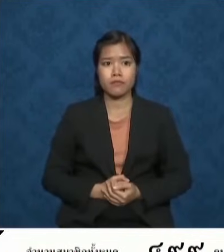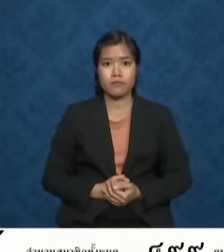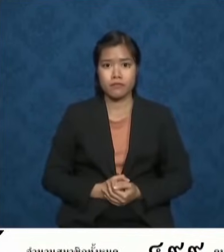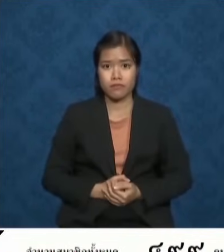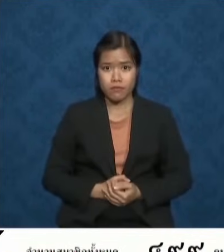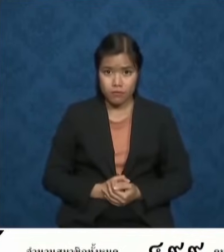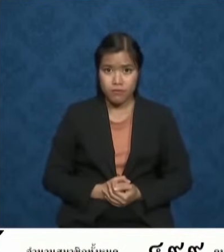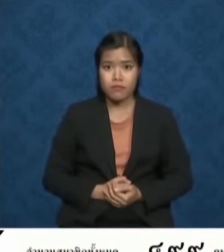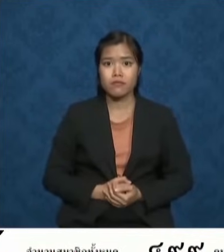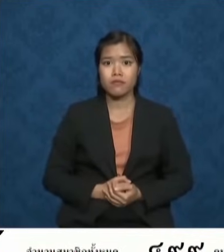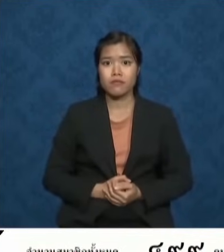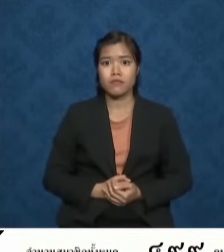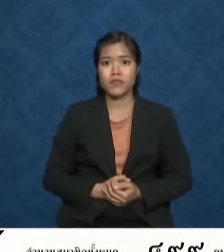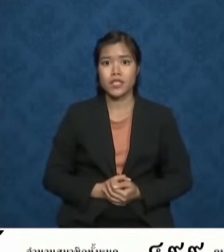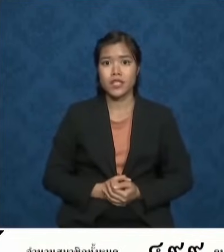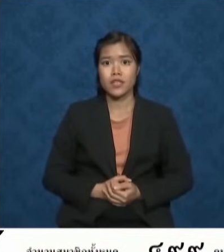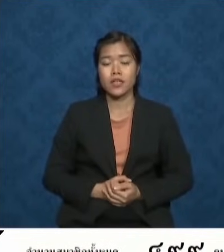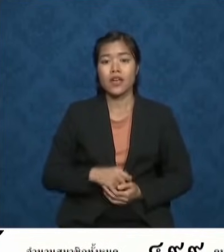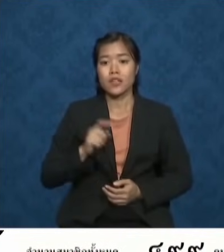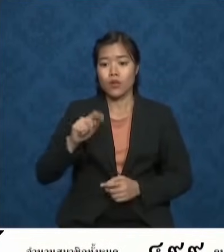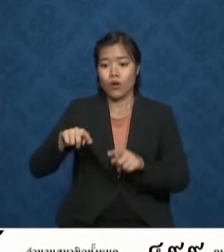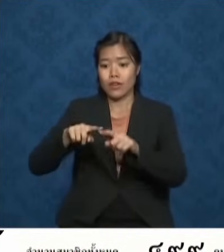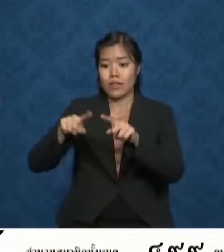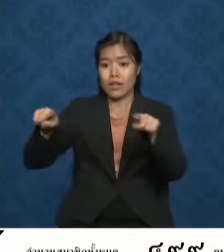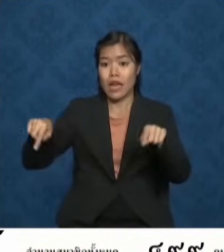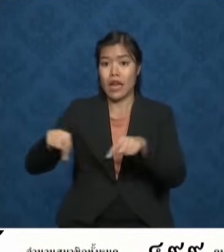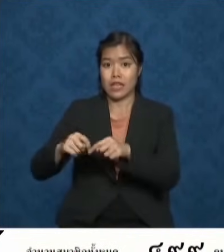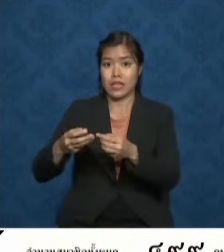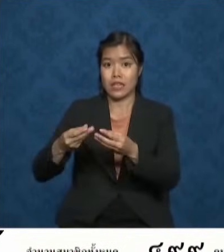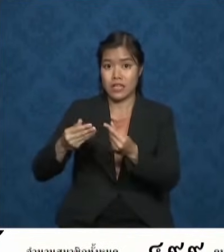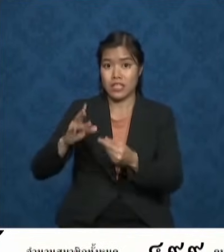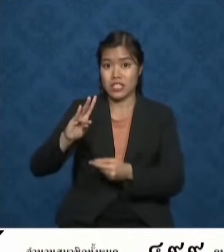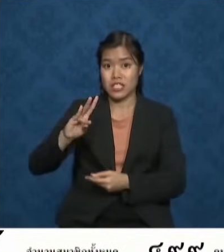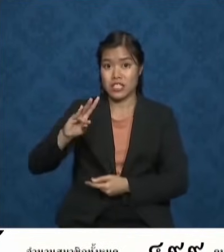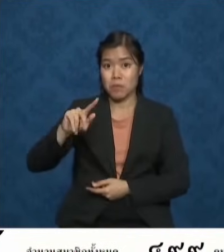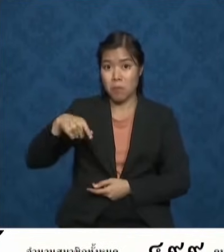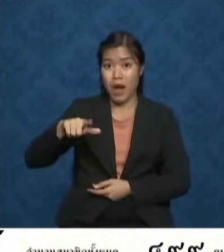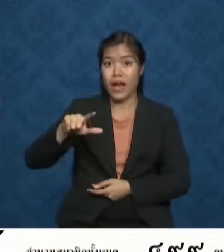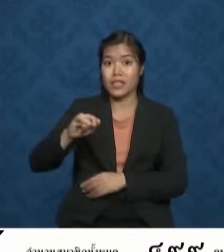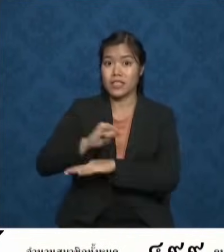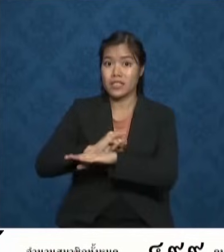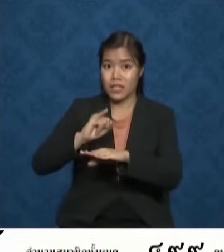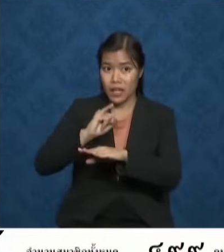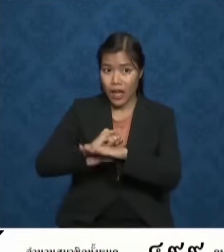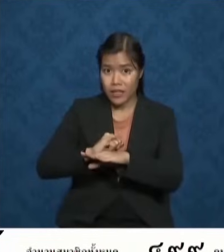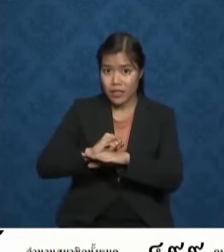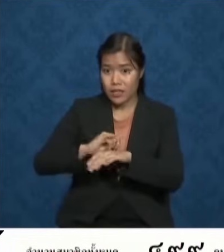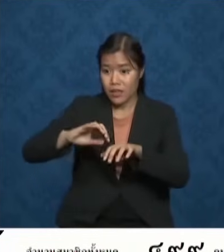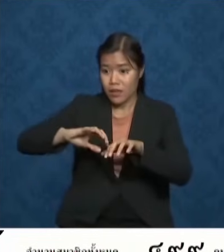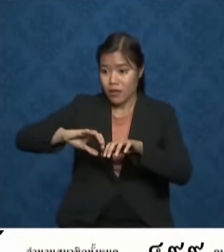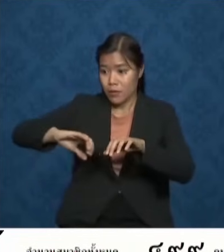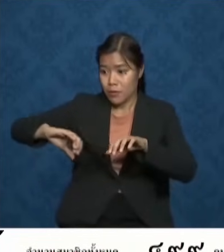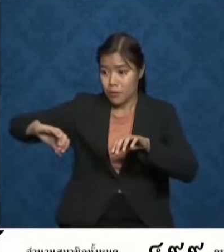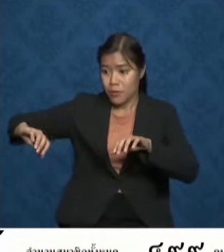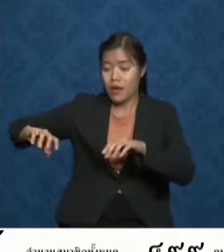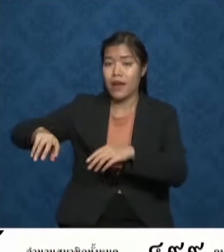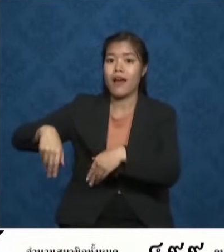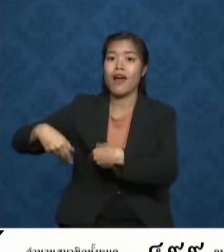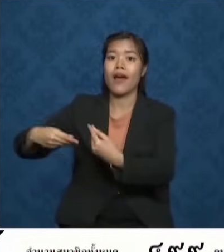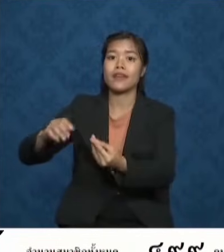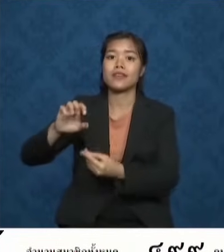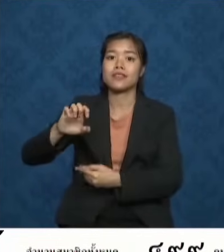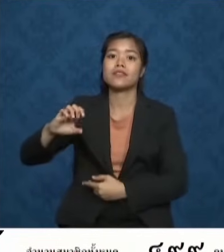ของกองทัพเรือไปเกือบ7,000 ไร่ให้กับ EEC เฉือนไม่พอต ้องย้ายบ้านพักย้ายหน่วยทหาร